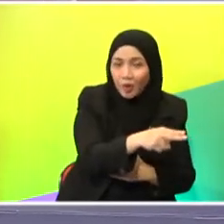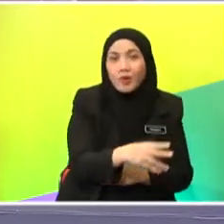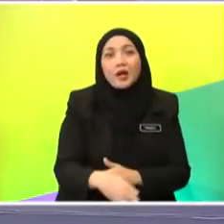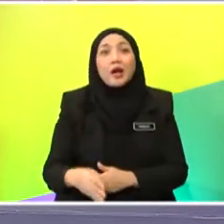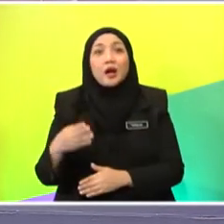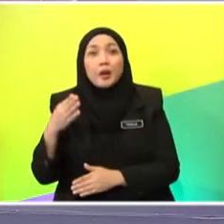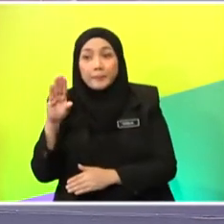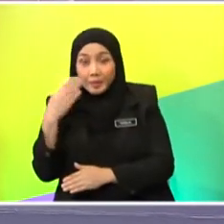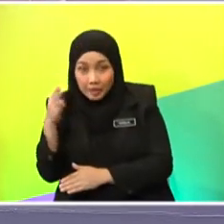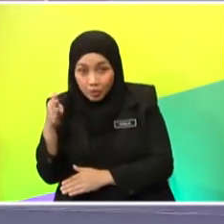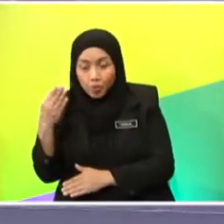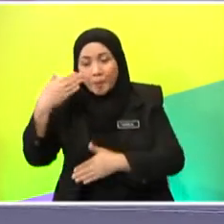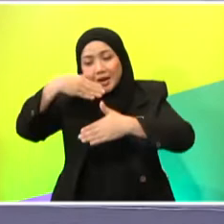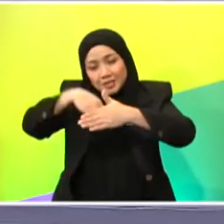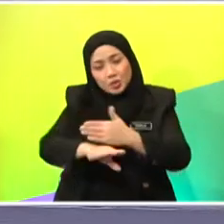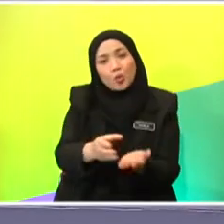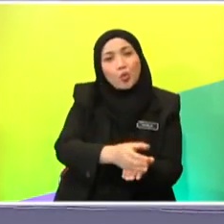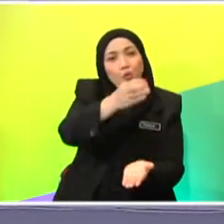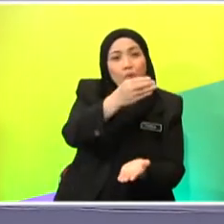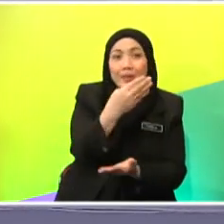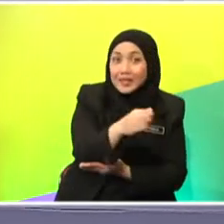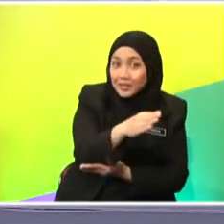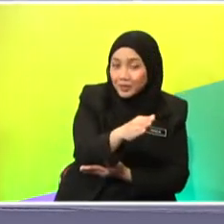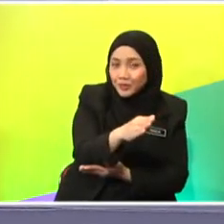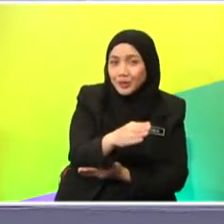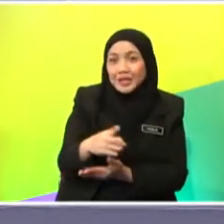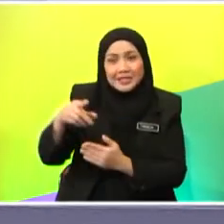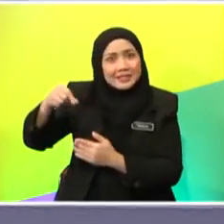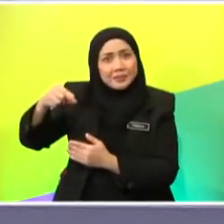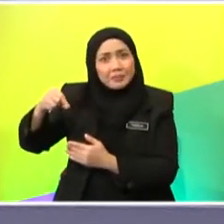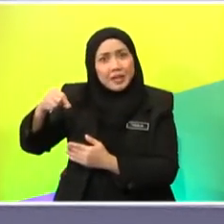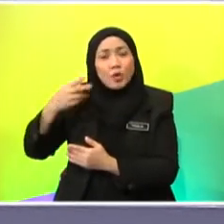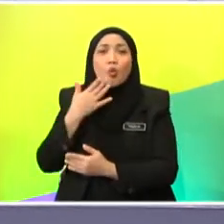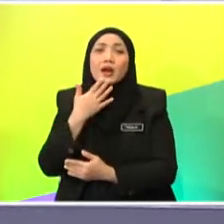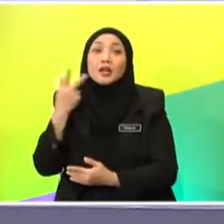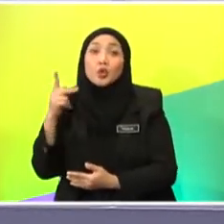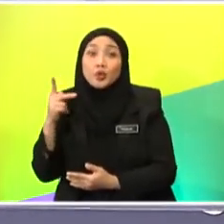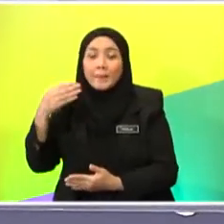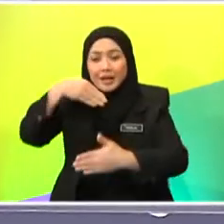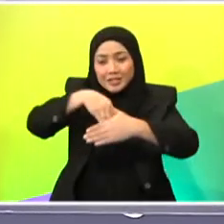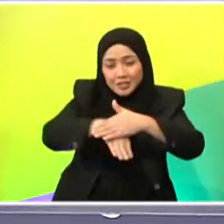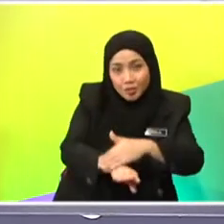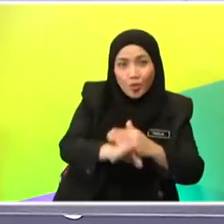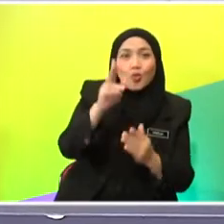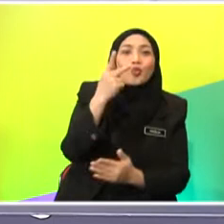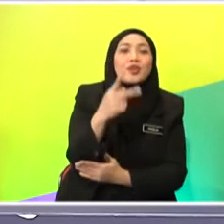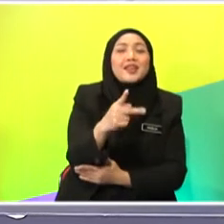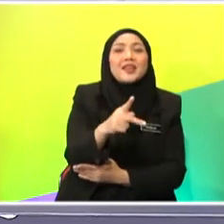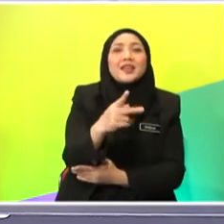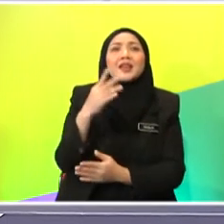dalam balon berwarna biru penyepit warna kuning ke dalam balang berwarna kuning dan akhir sekali